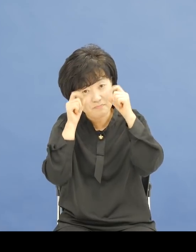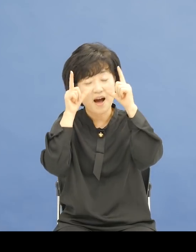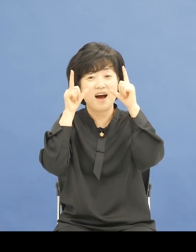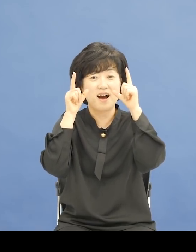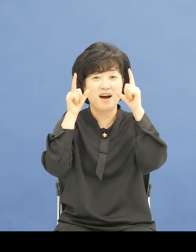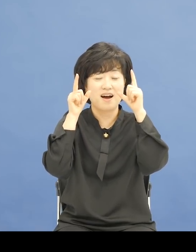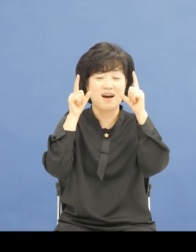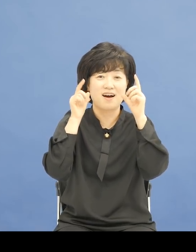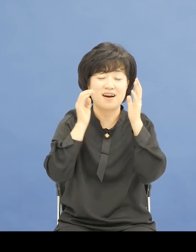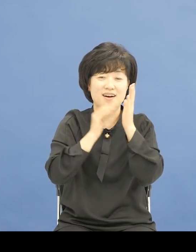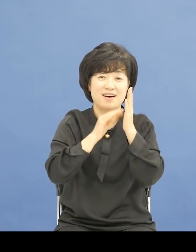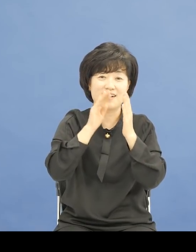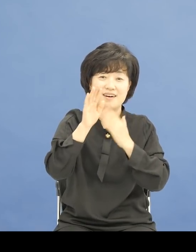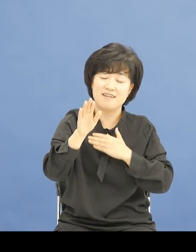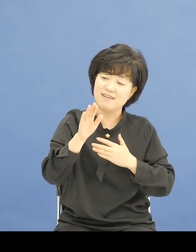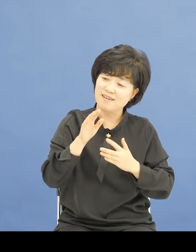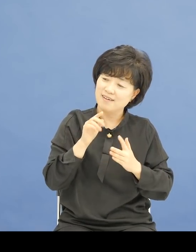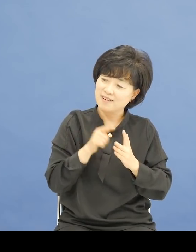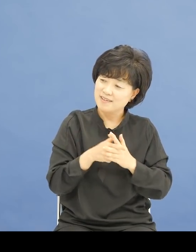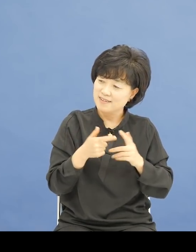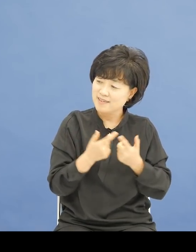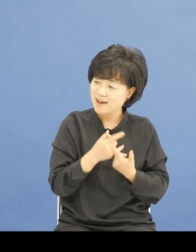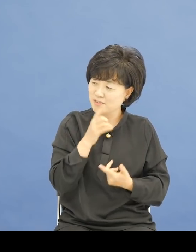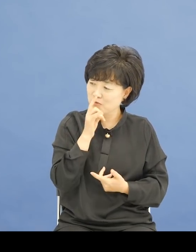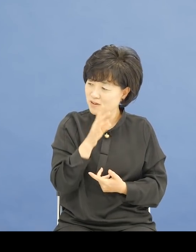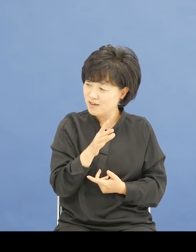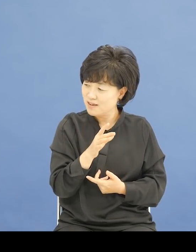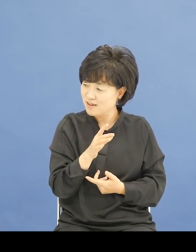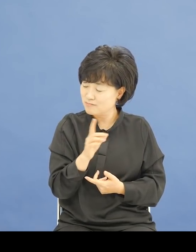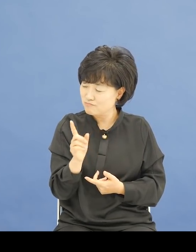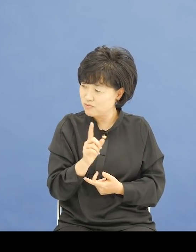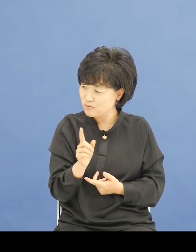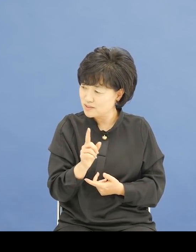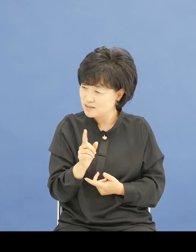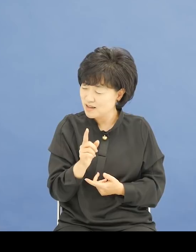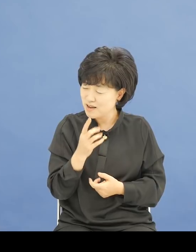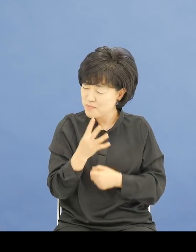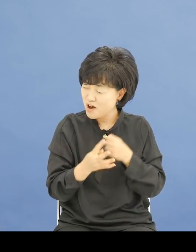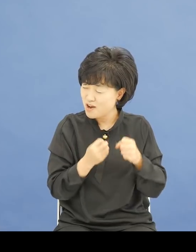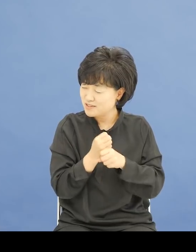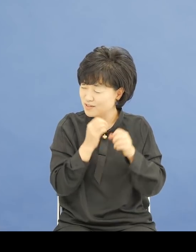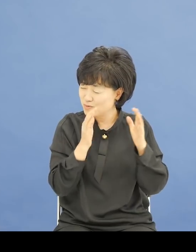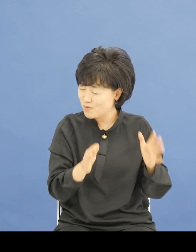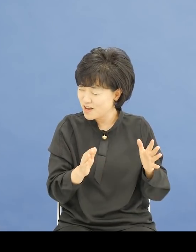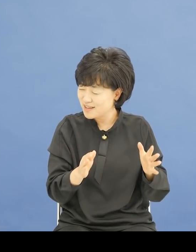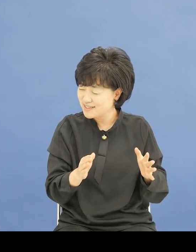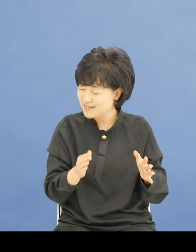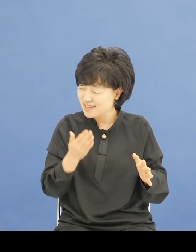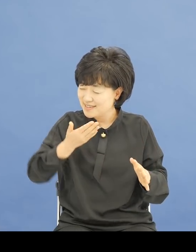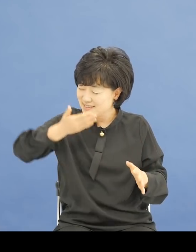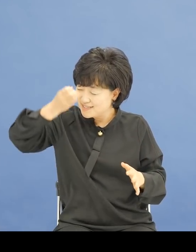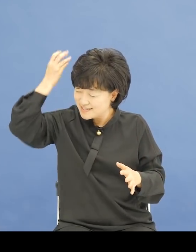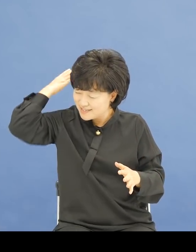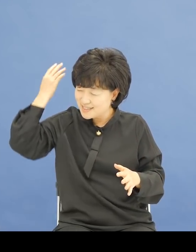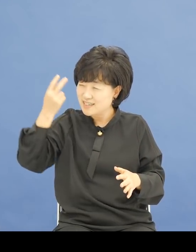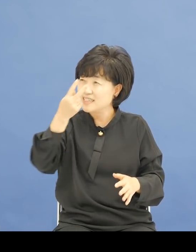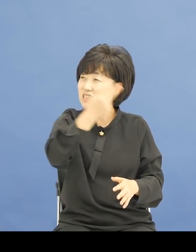깼는데 이해가 안 되잖아요. 그때 예, 예. 당시에는 이게 뭐지? 라고 하면서 그걸 몇 년을 잊고 지냈는데 네.